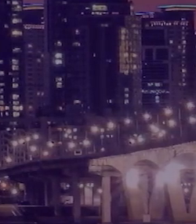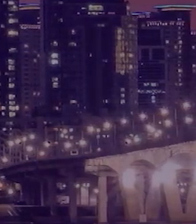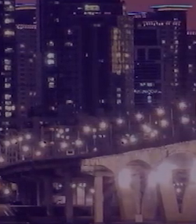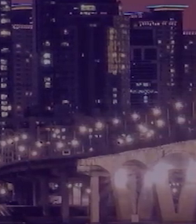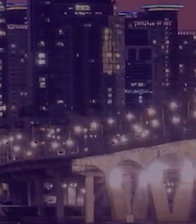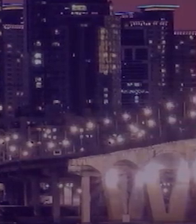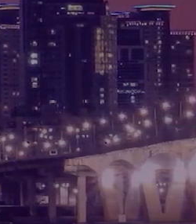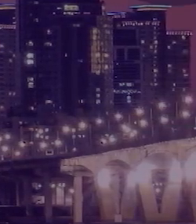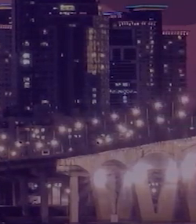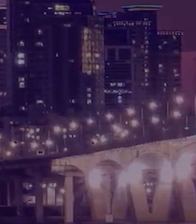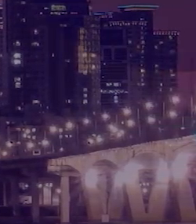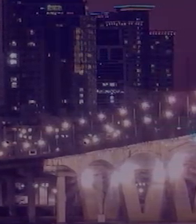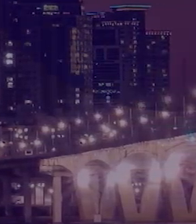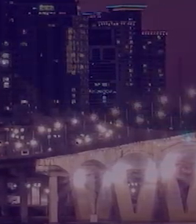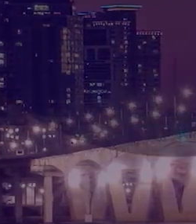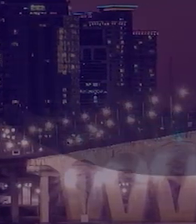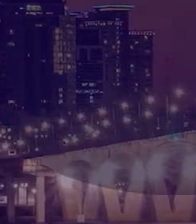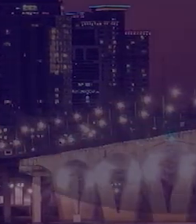이상입니다